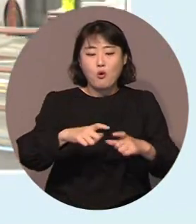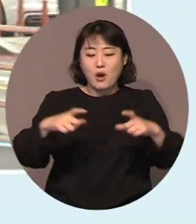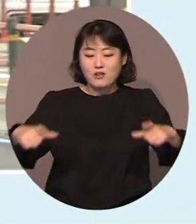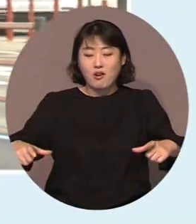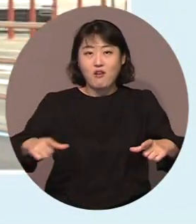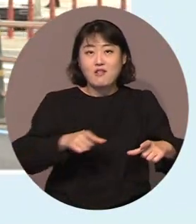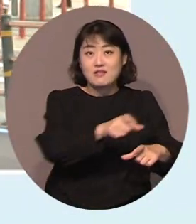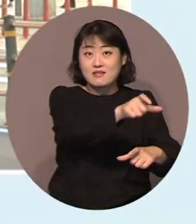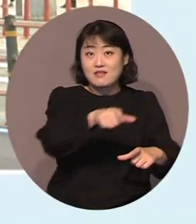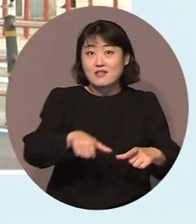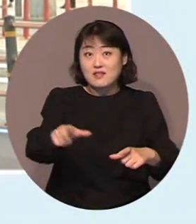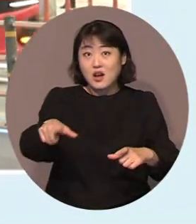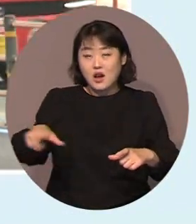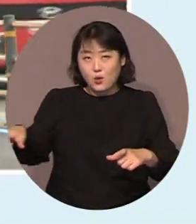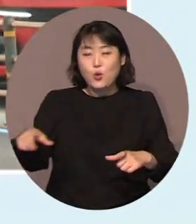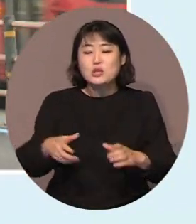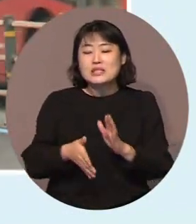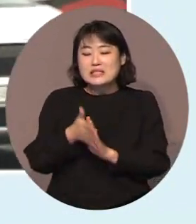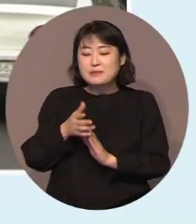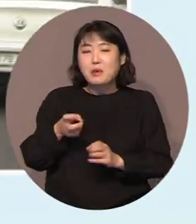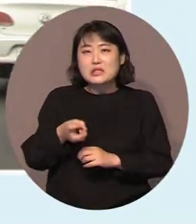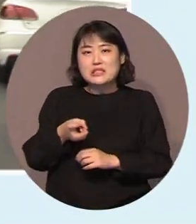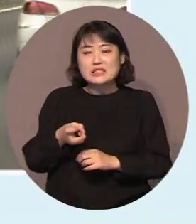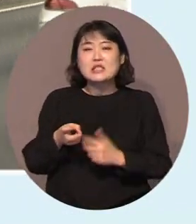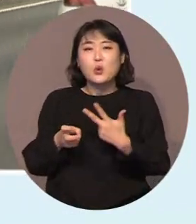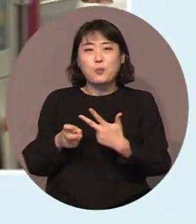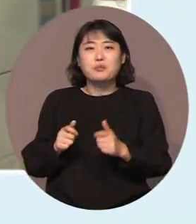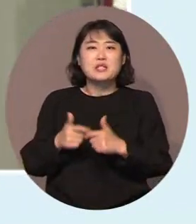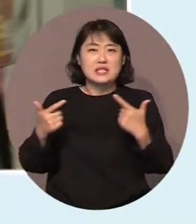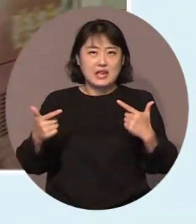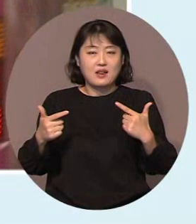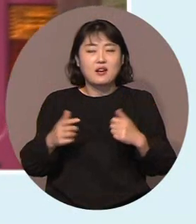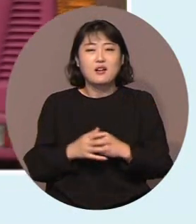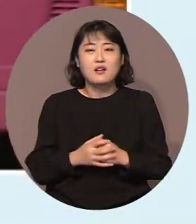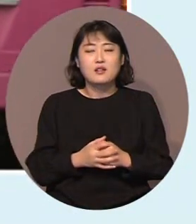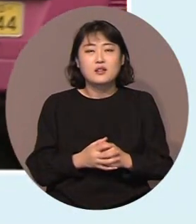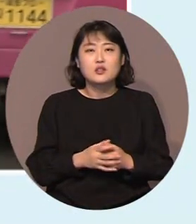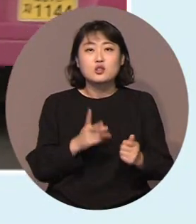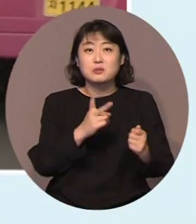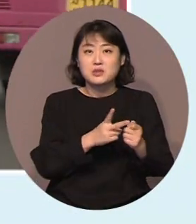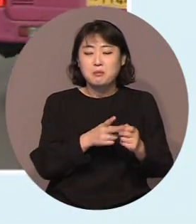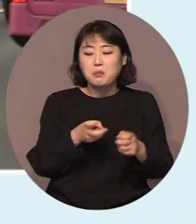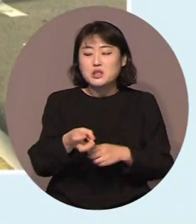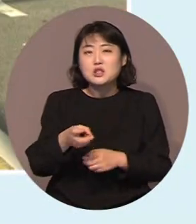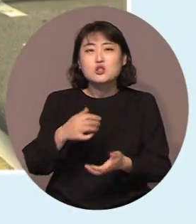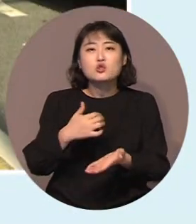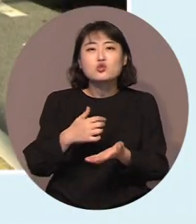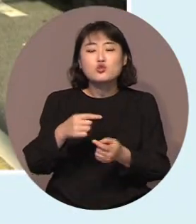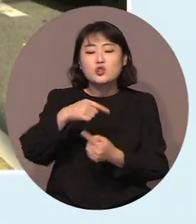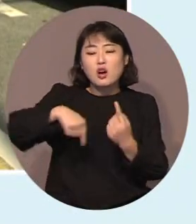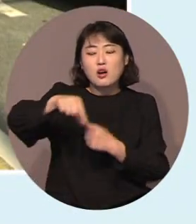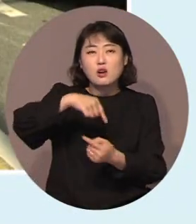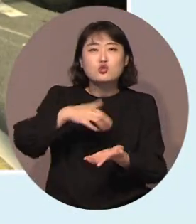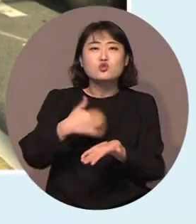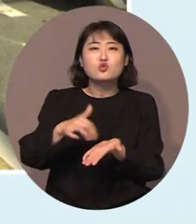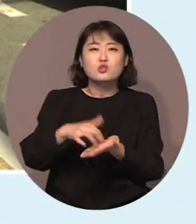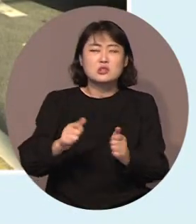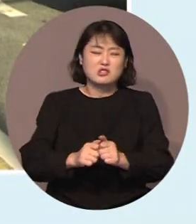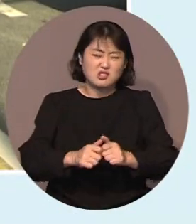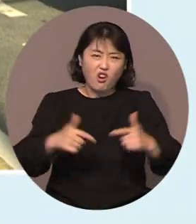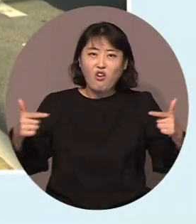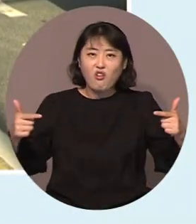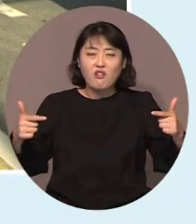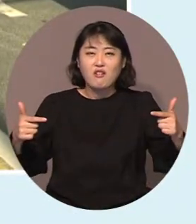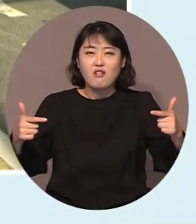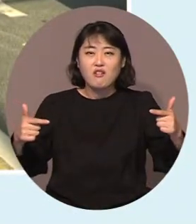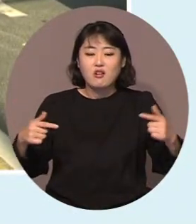늘리고 7개 시내버스 노선을 더 늘린다. 그렇게 하고 두 번째로는 버스 운행 대수를 대폭 증가시켜서 네.